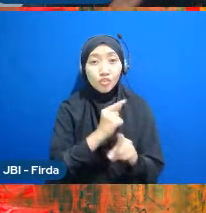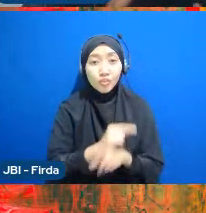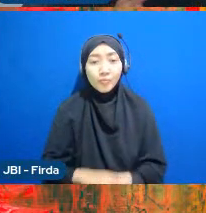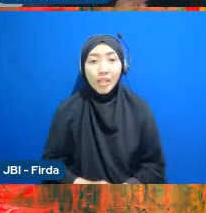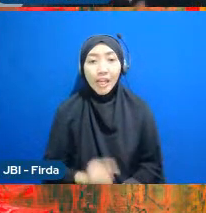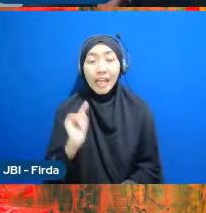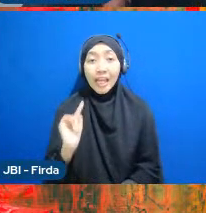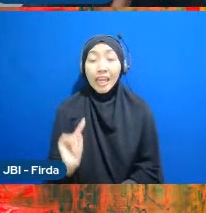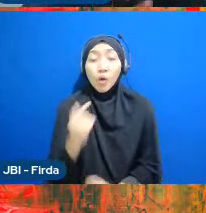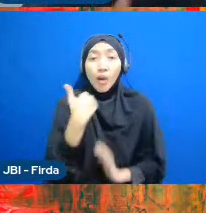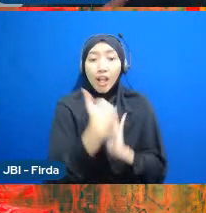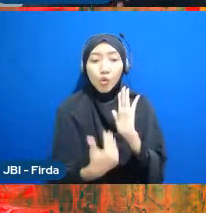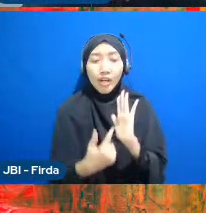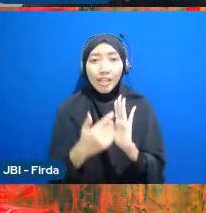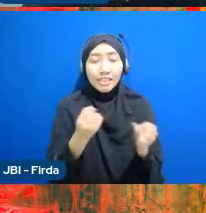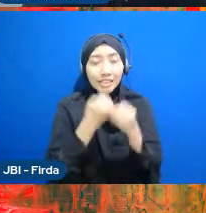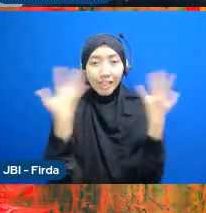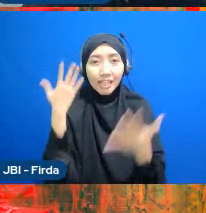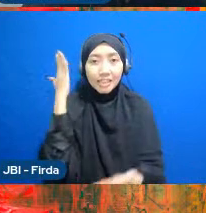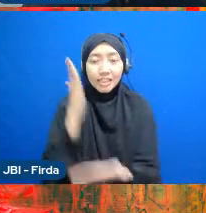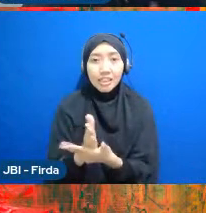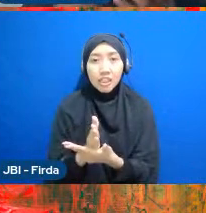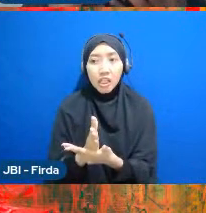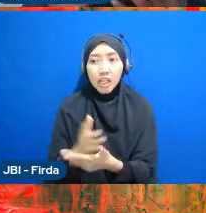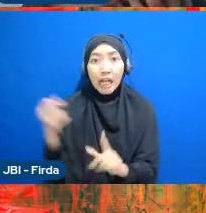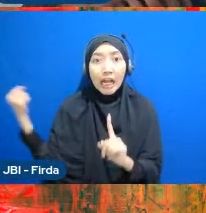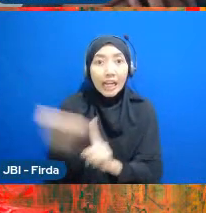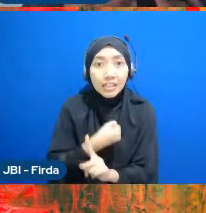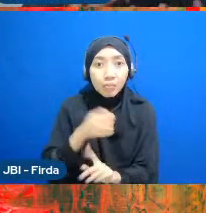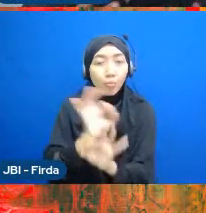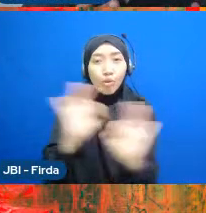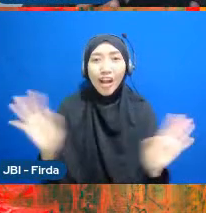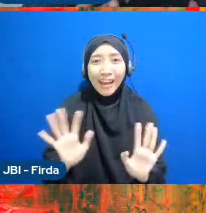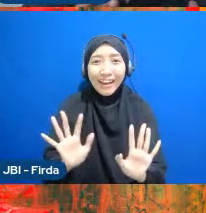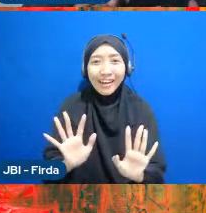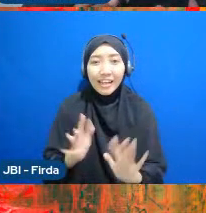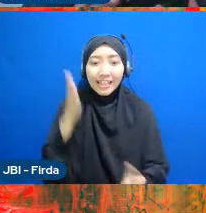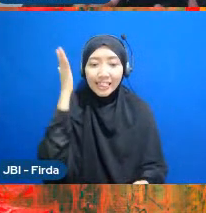aturannya jelas dan tegas. Tegas ya, bukan keras. Beda. Tegas itu maksudnya aturan ditegakkan